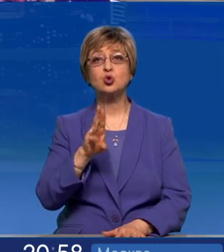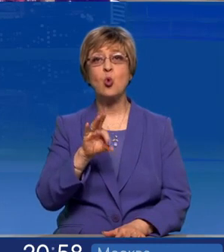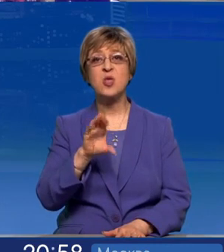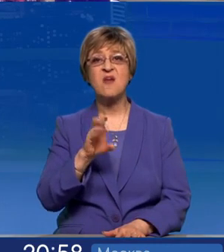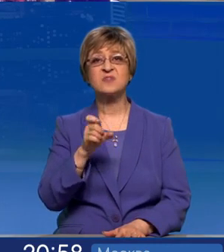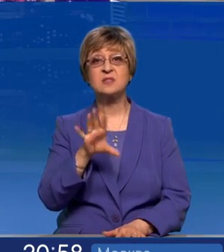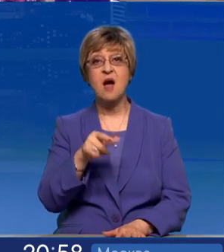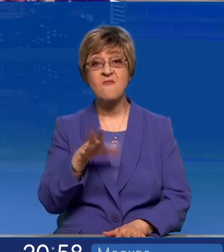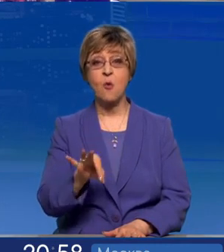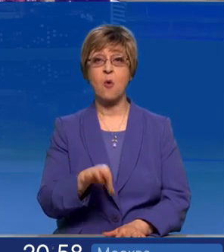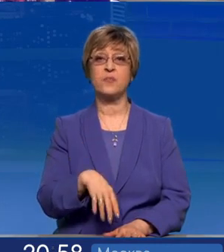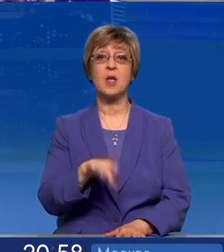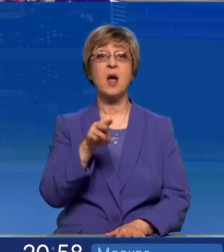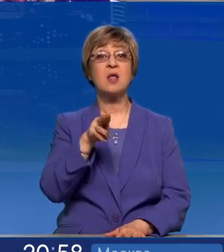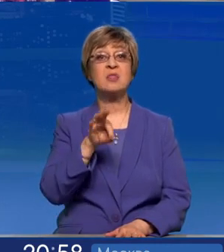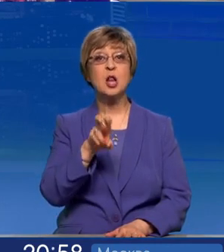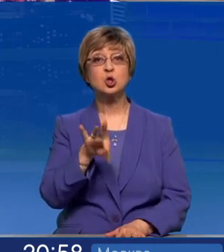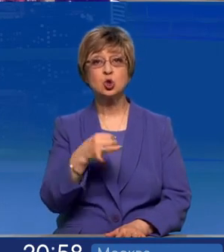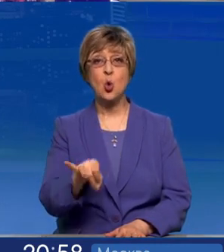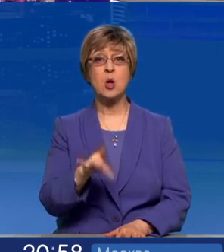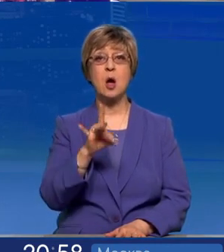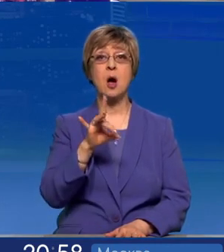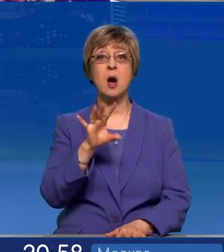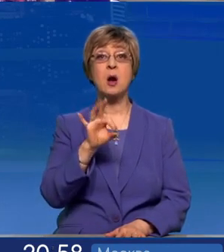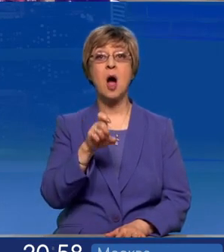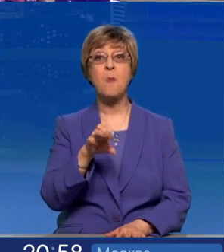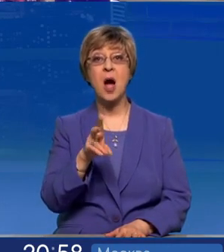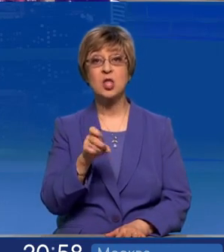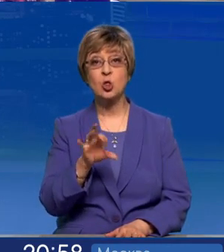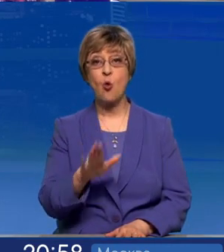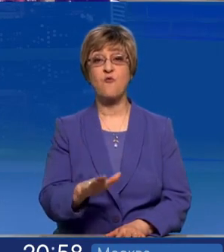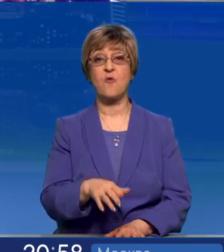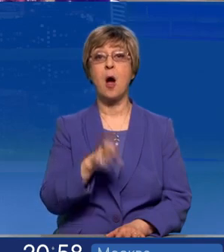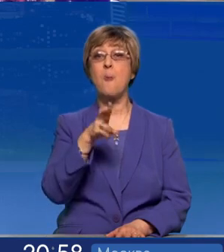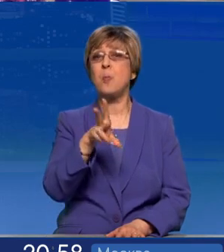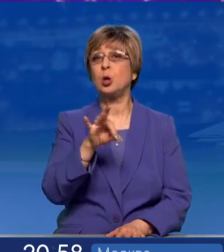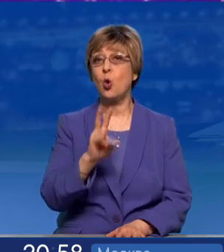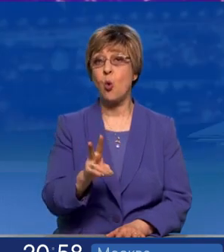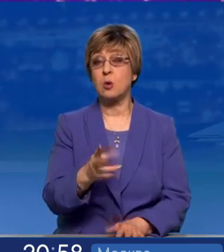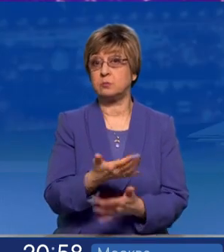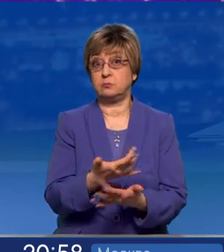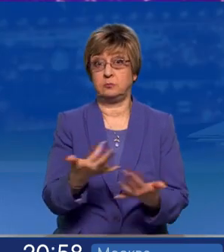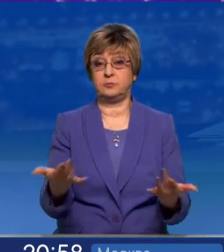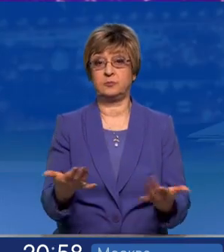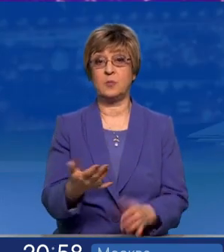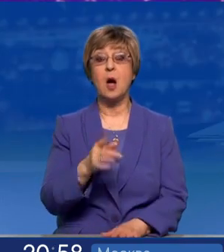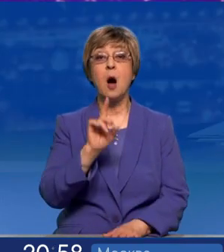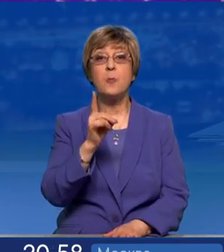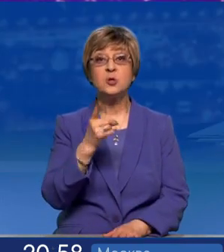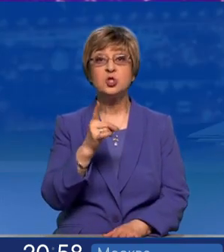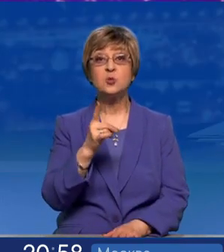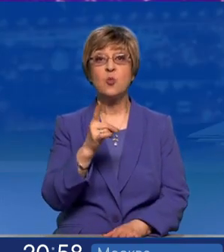Толстого, Рахманинова, Блока. Слушайте, у нас столько всего. Почему вот в какой момент и из-за чего вот это стало